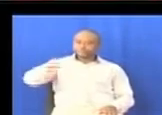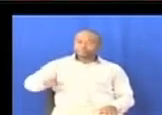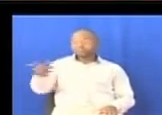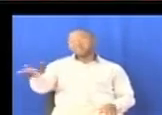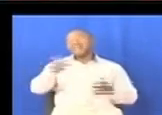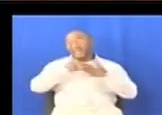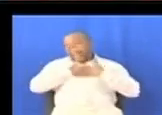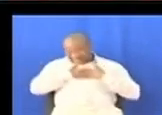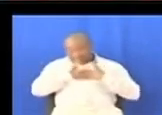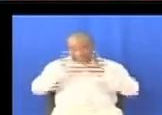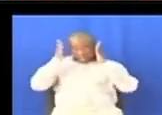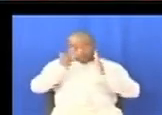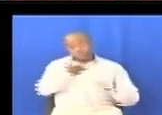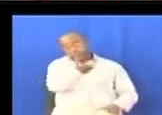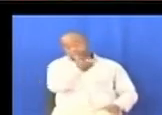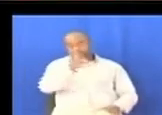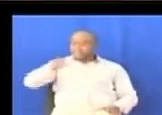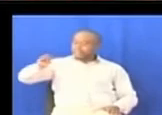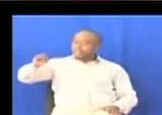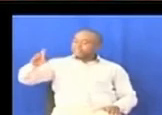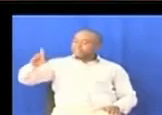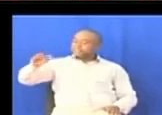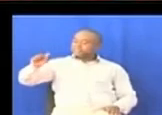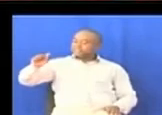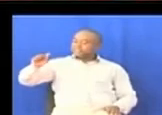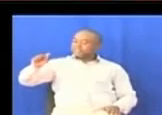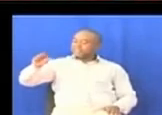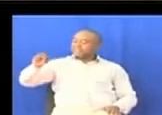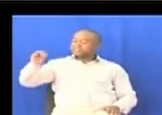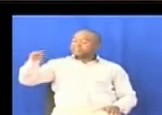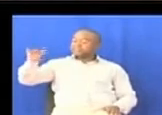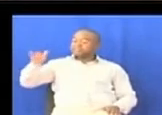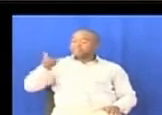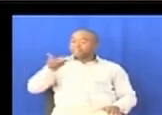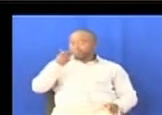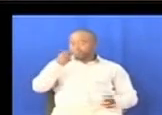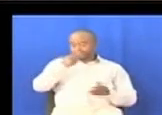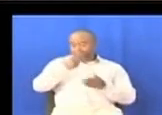Asante sana Mheshimiwa Joseph Selasini. Baba Paroko,